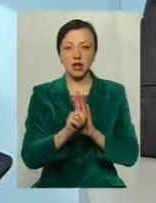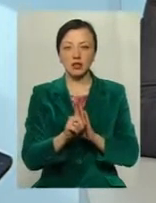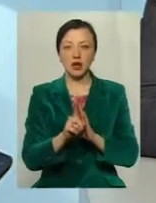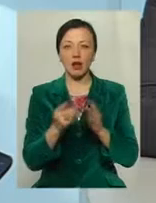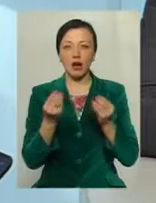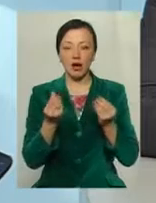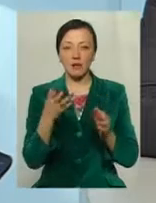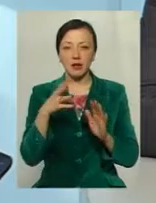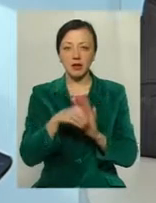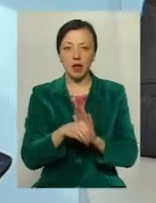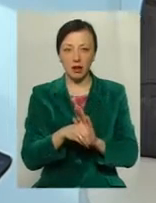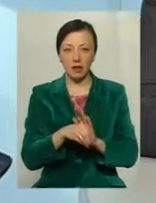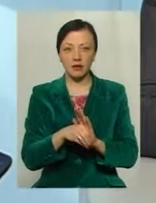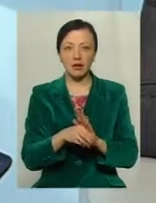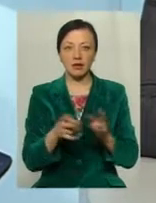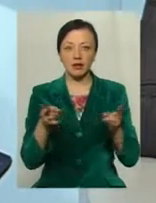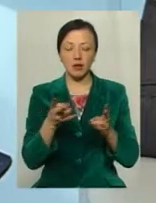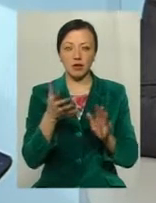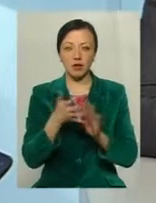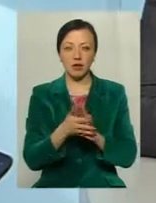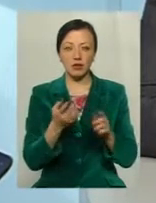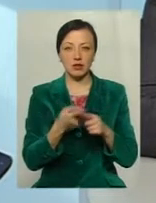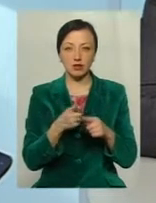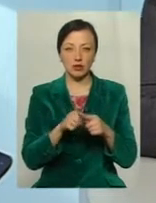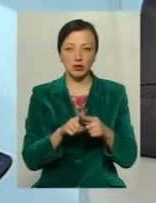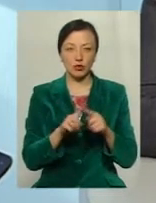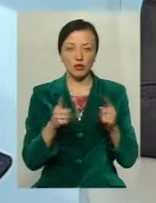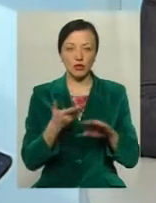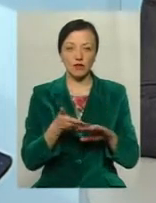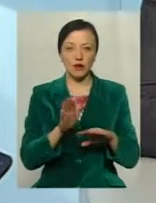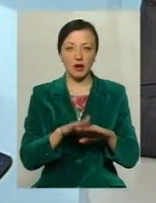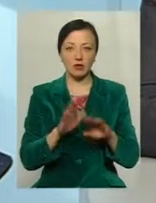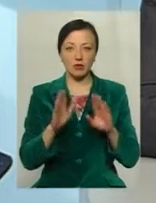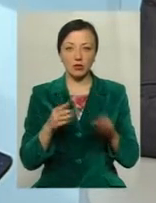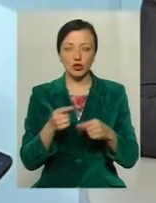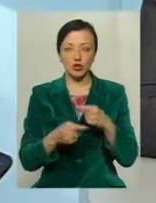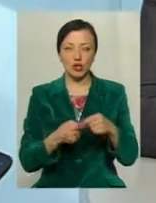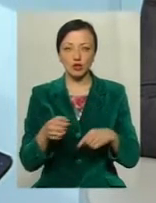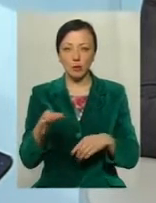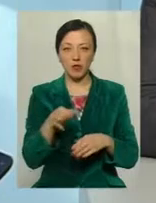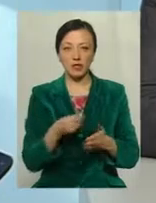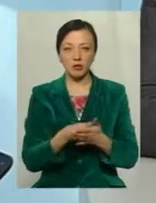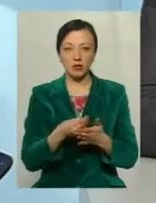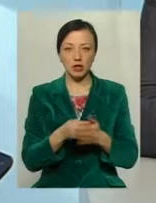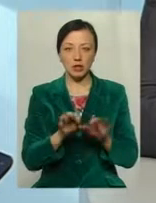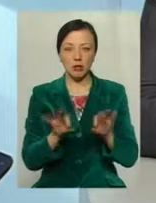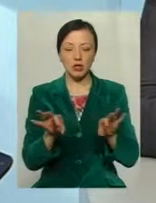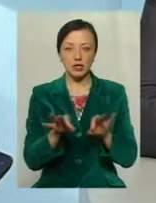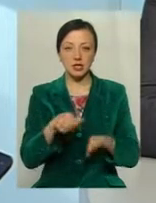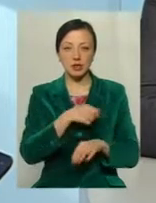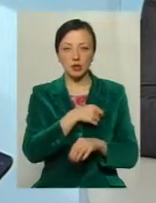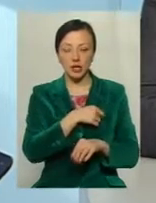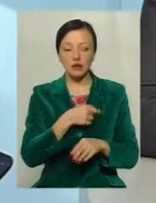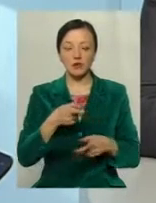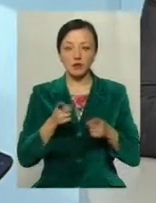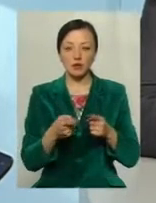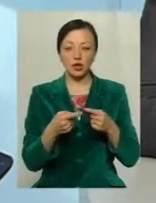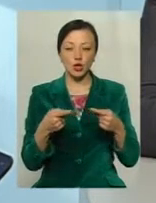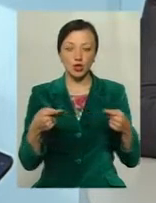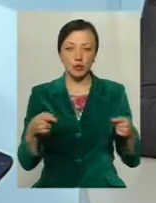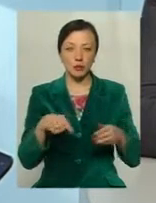що я неоднозначно говорю до будівництва, тому що приїжджав прем'єр-міністр, який сказав, що не виділяться кошти, а з обласного бюджету сьогодні